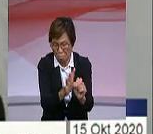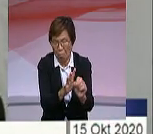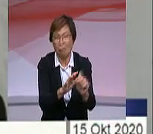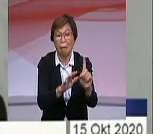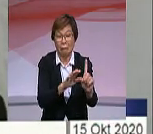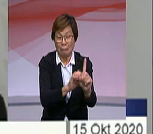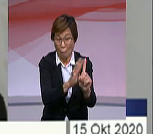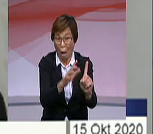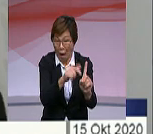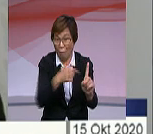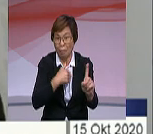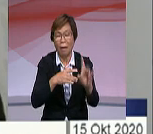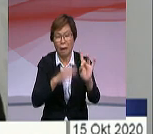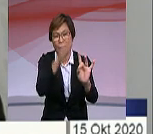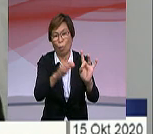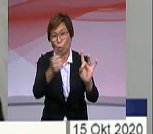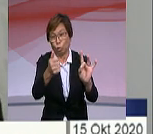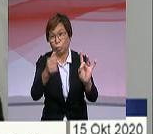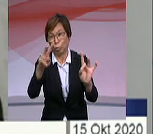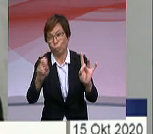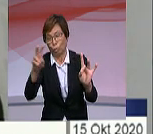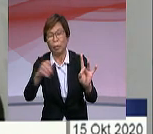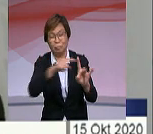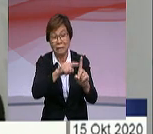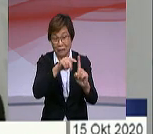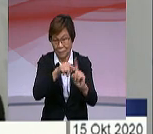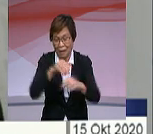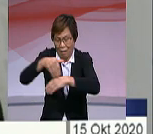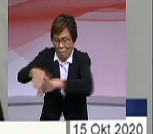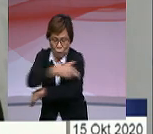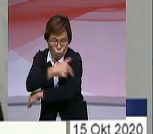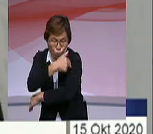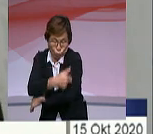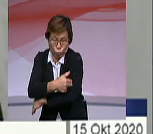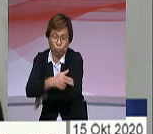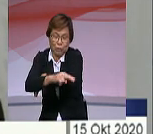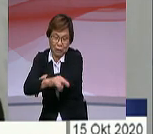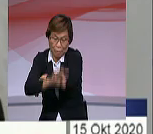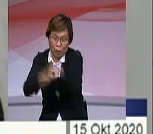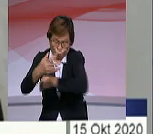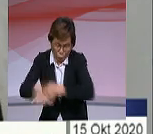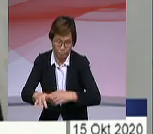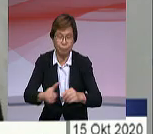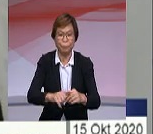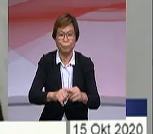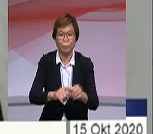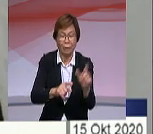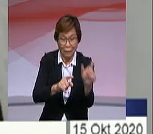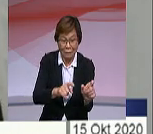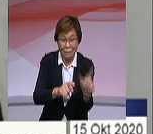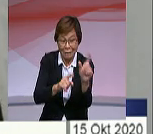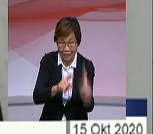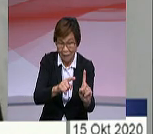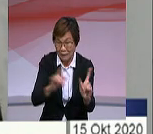pada 8 Oktober 2020 dan telah dimasukkan ke Hospital Tuanku Jaafar Seremban. Saringan kontak rapat